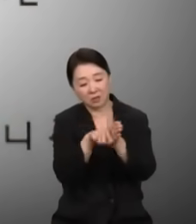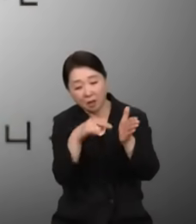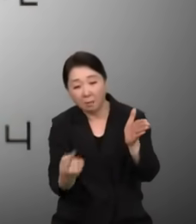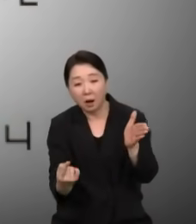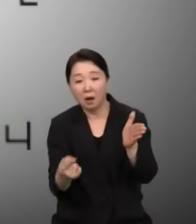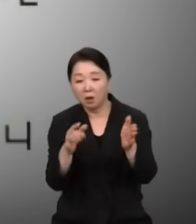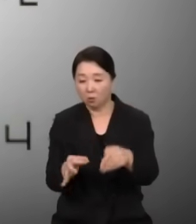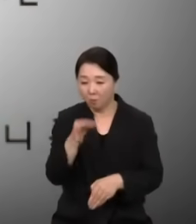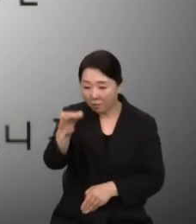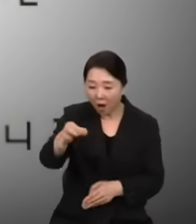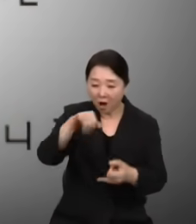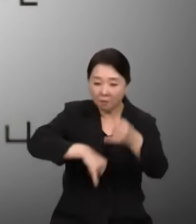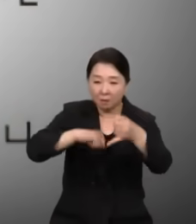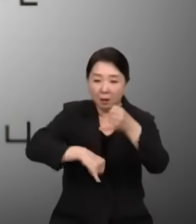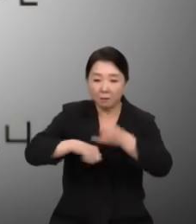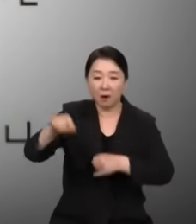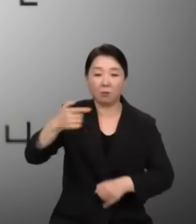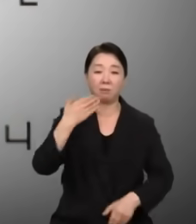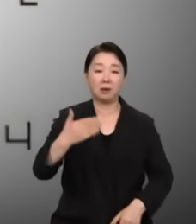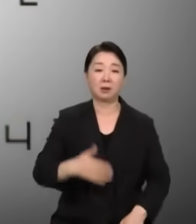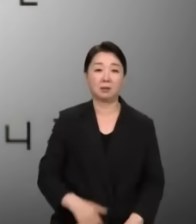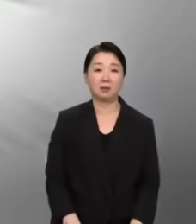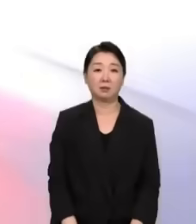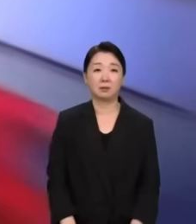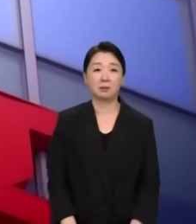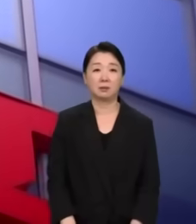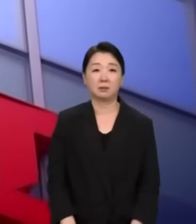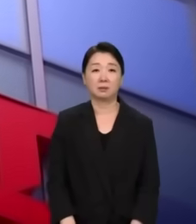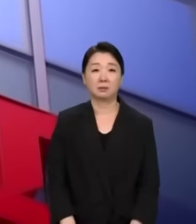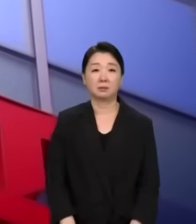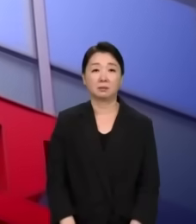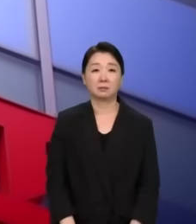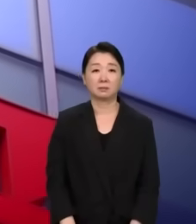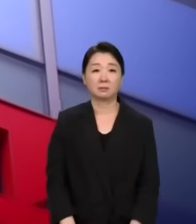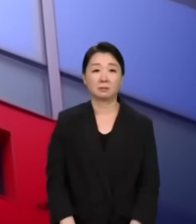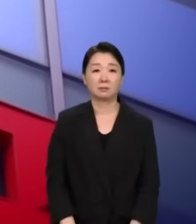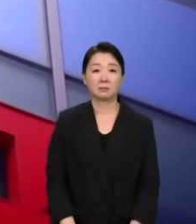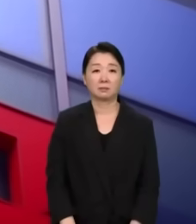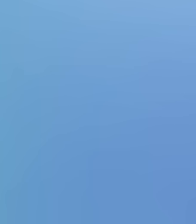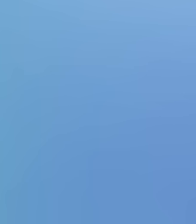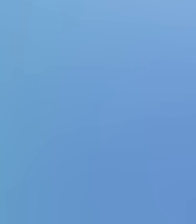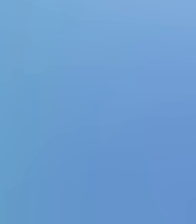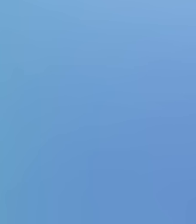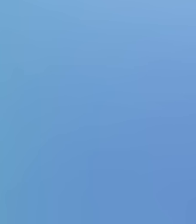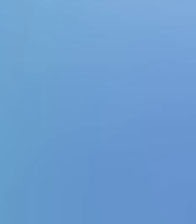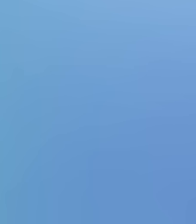지급 불능 사태까지 올 수 있다는 전망도 나옵니다. JTBC 김도훈입니다.